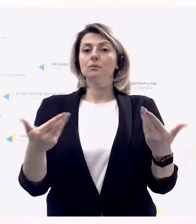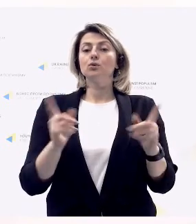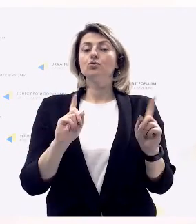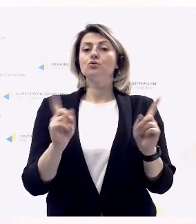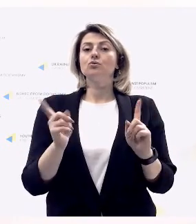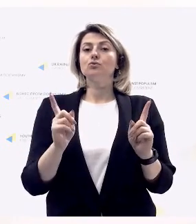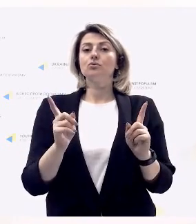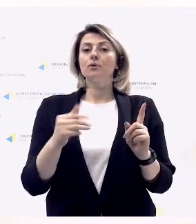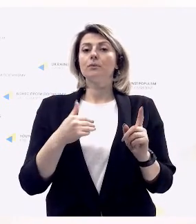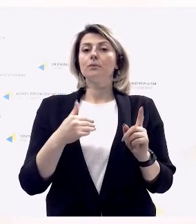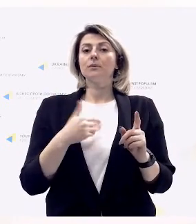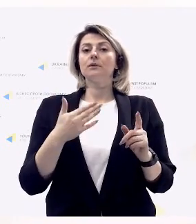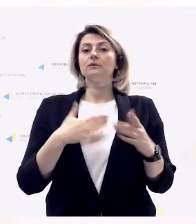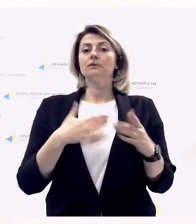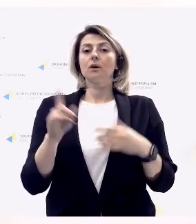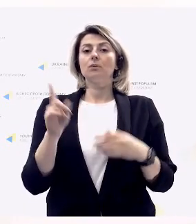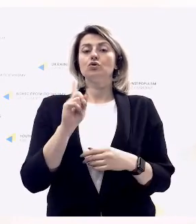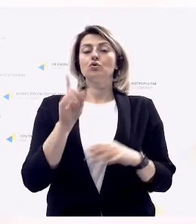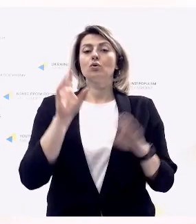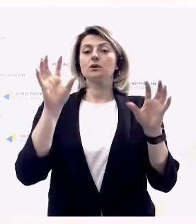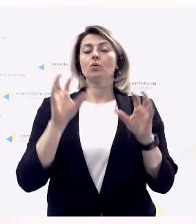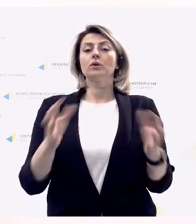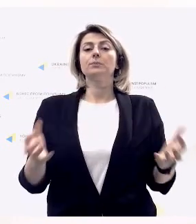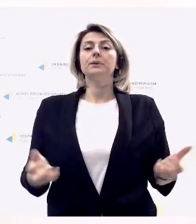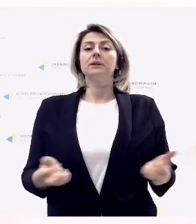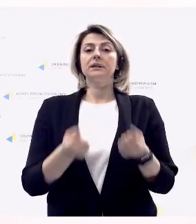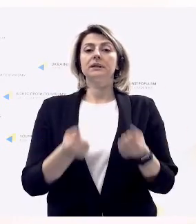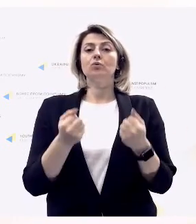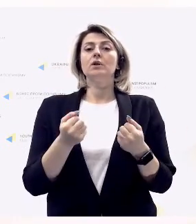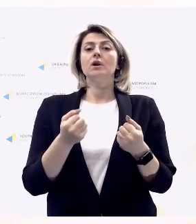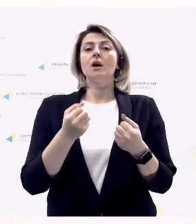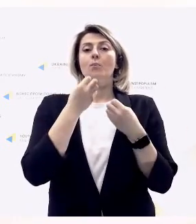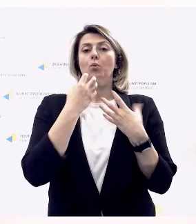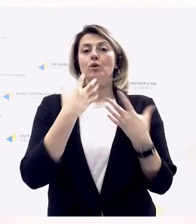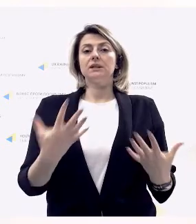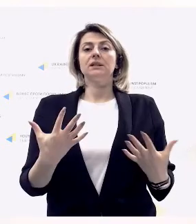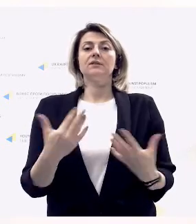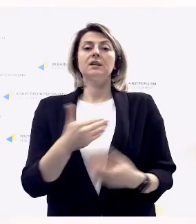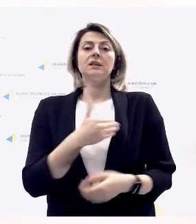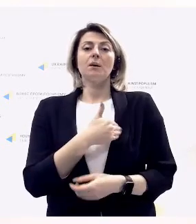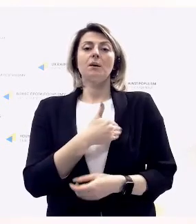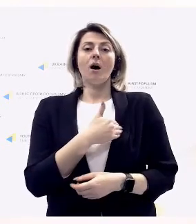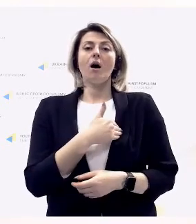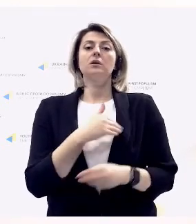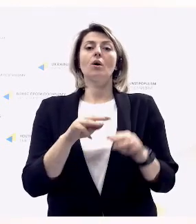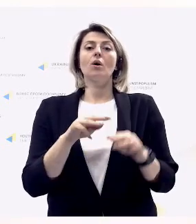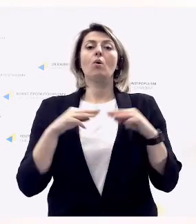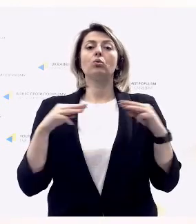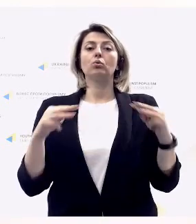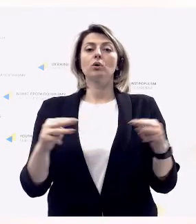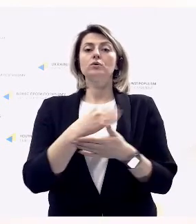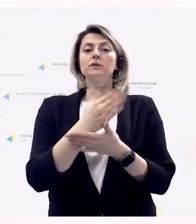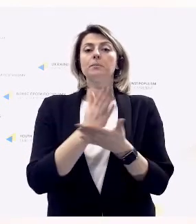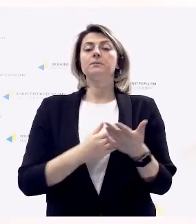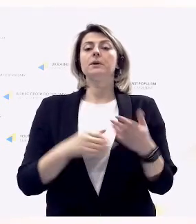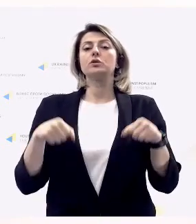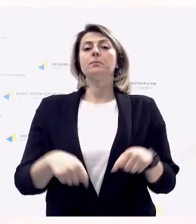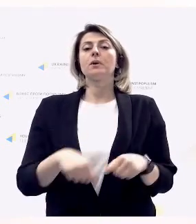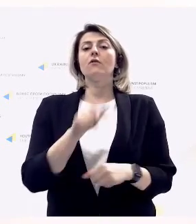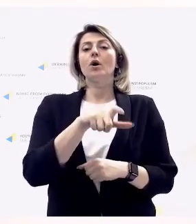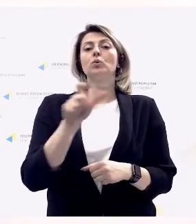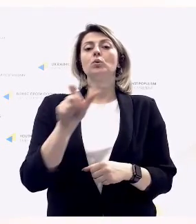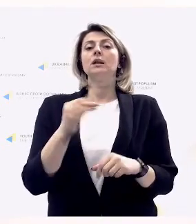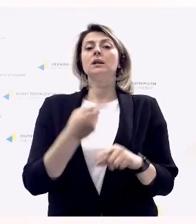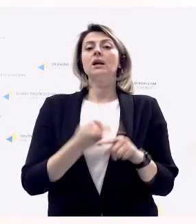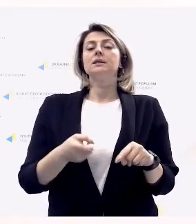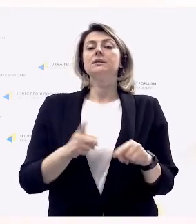закон підтверджує позитивні намагання уряду забезпечити права людини цих